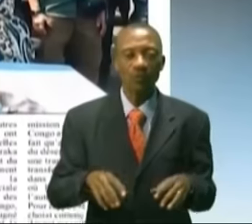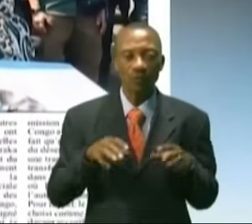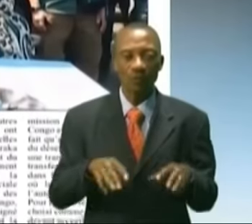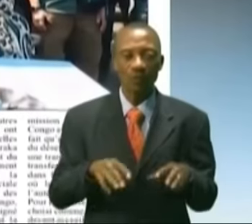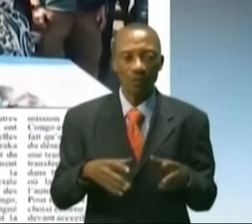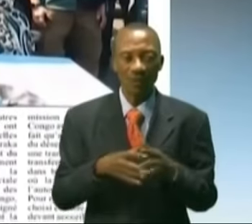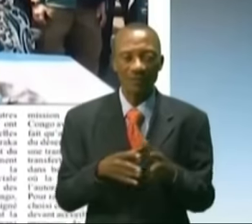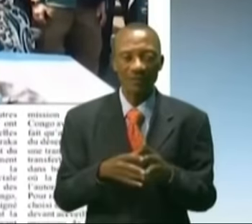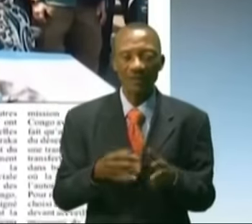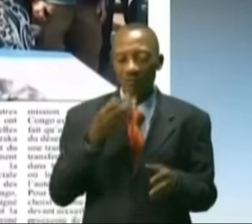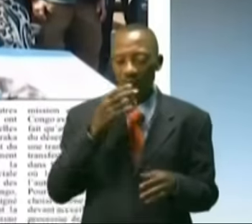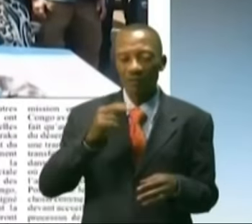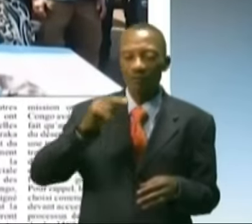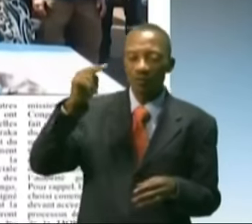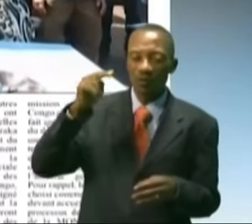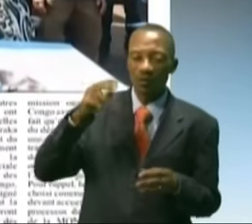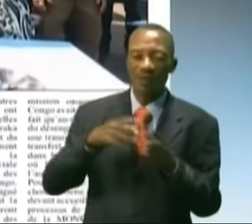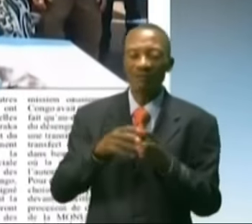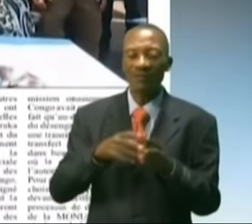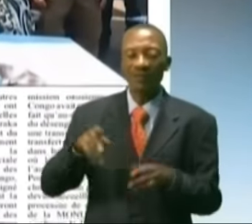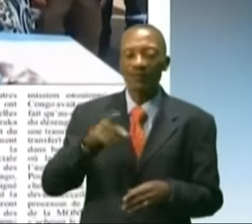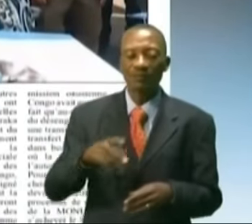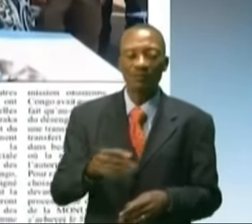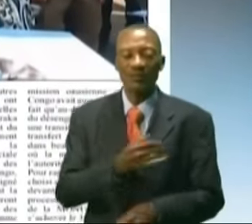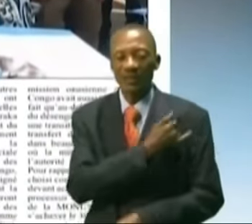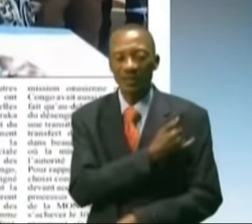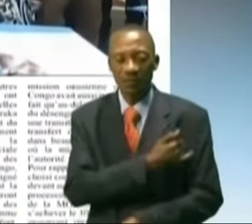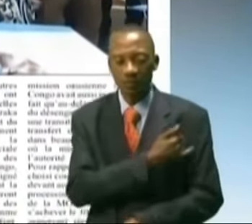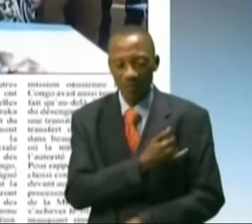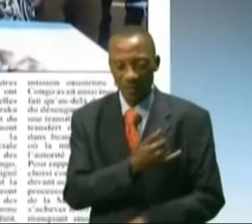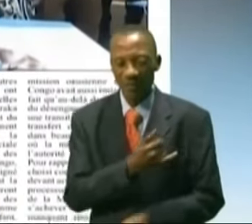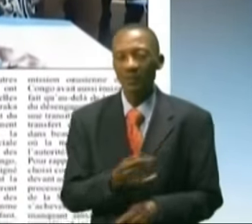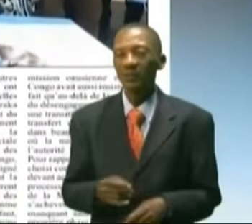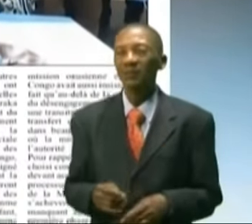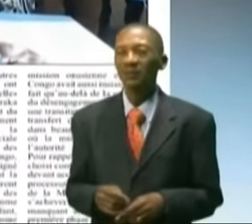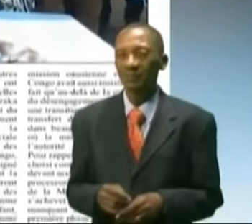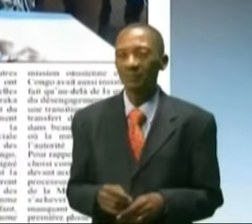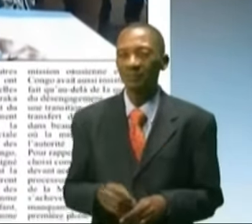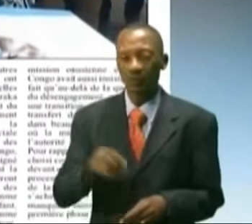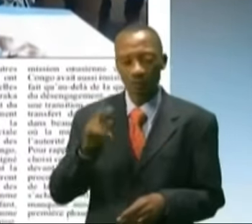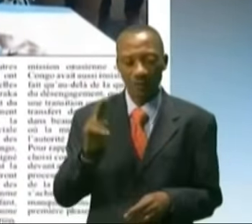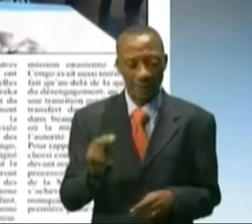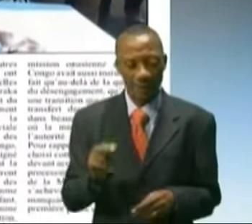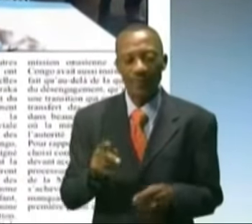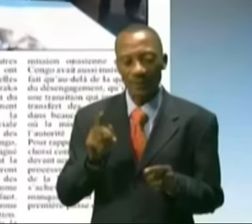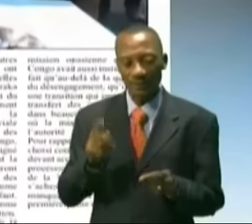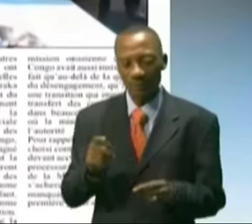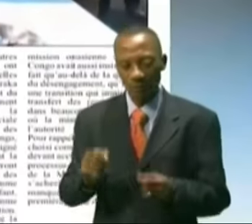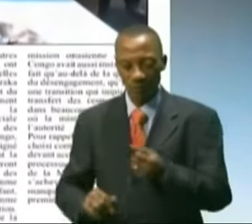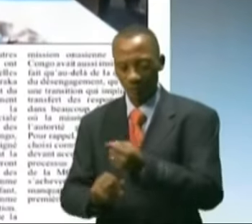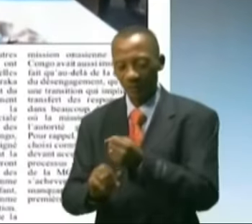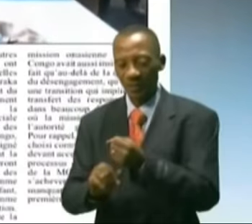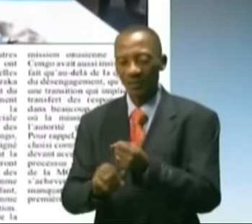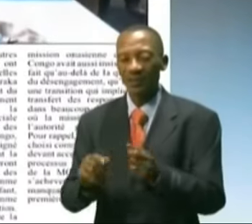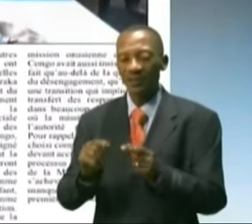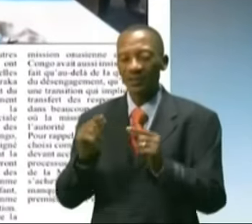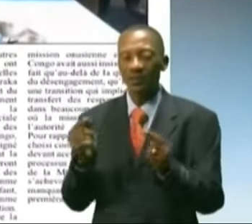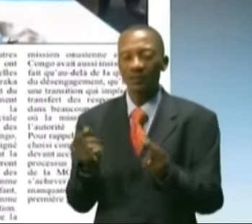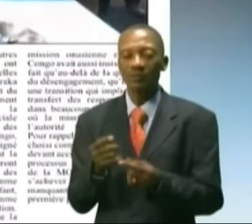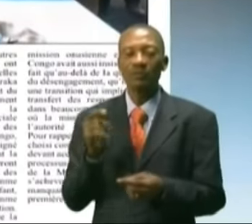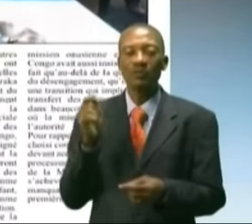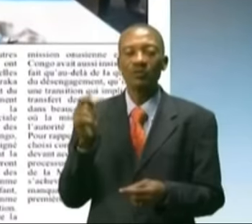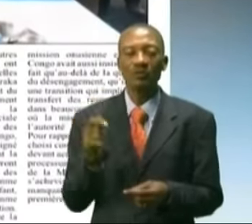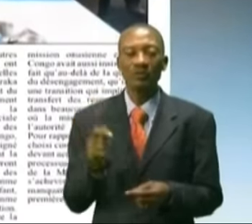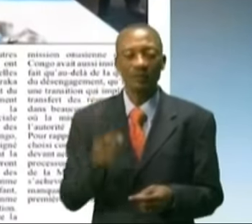fermeture officielle de son bureau de Bukavu, centre névralgique de ses opérations au Sud Kivu depuis plus de 20 ans, a eu lieu